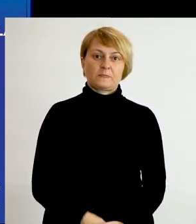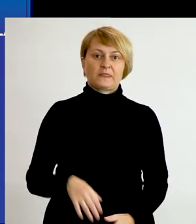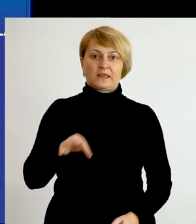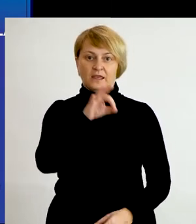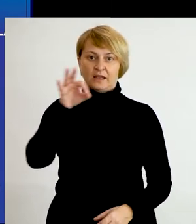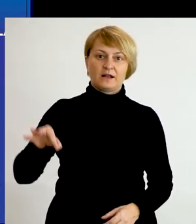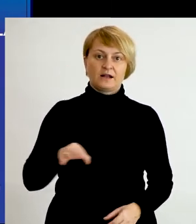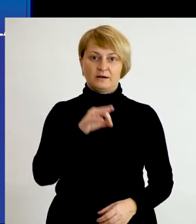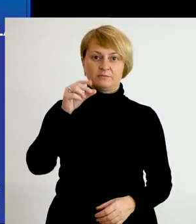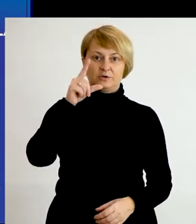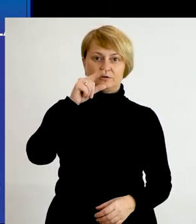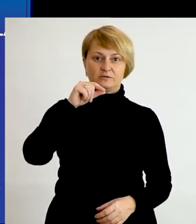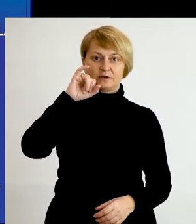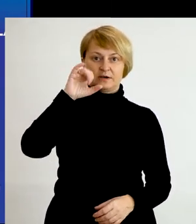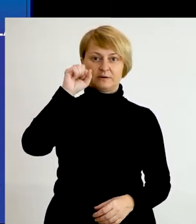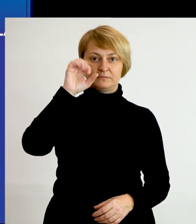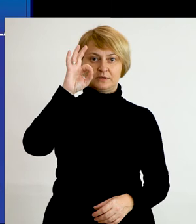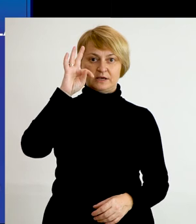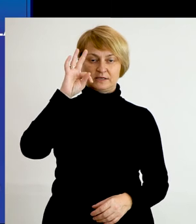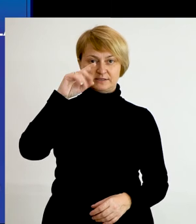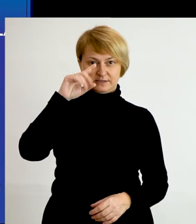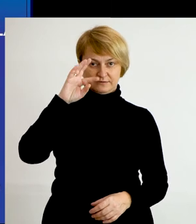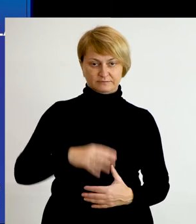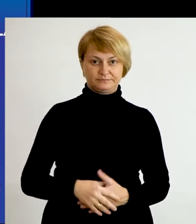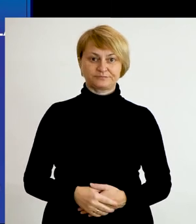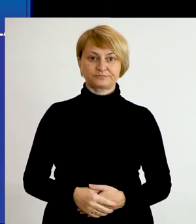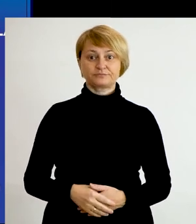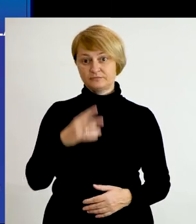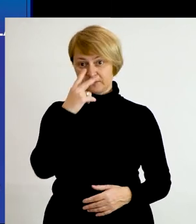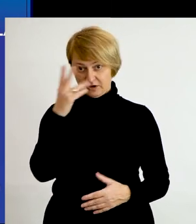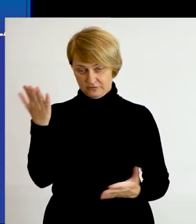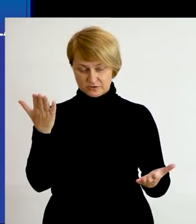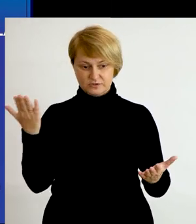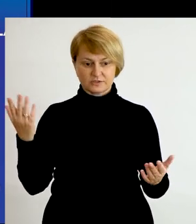Kamionka Piast. Jak Państwo widzicie,